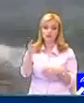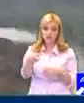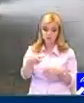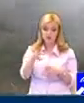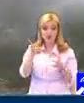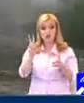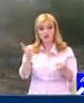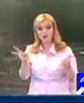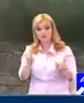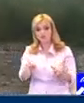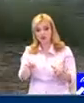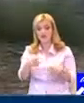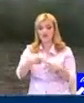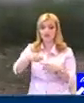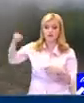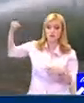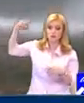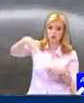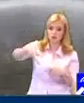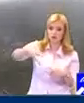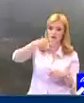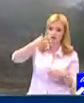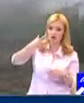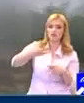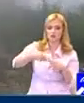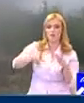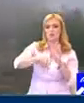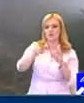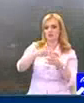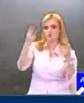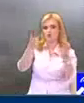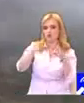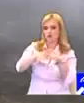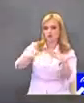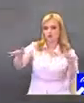apropierea câmpului, care au focalizat razele solare.